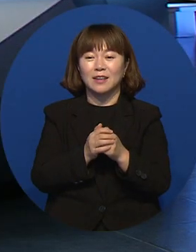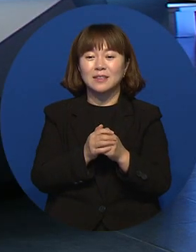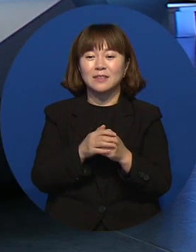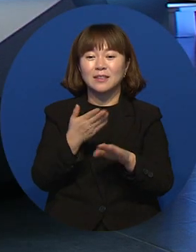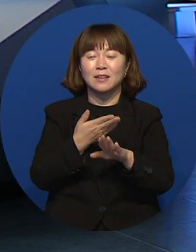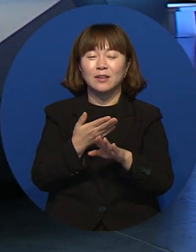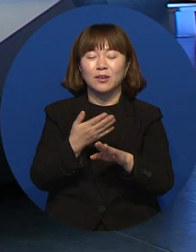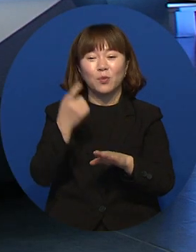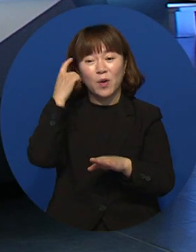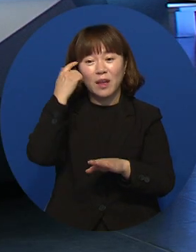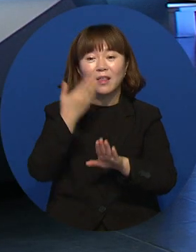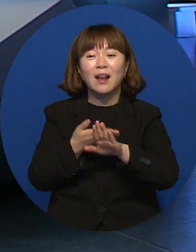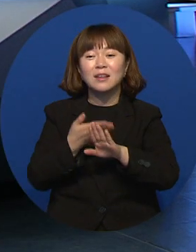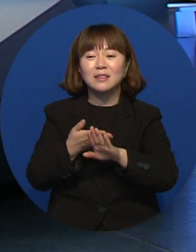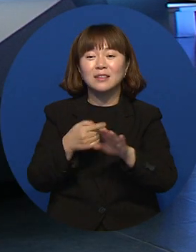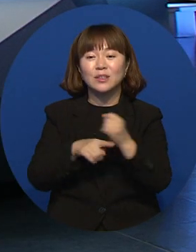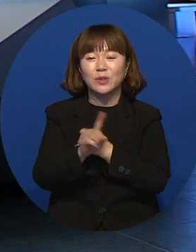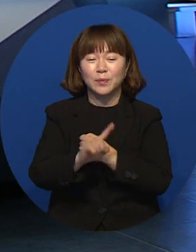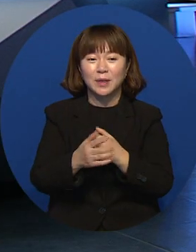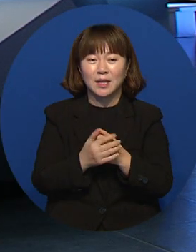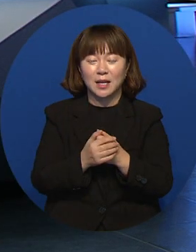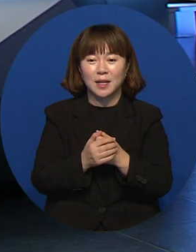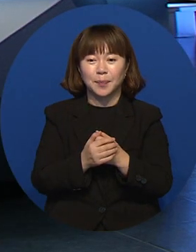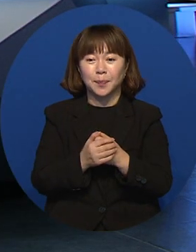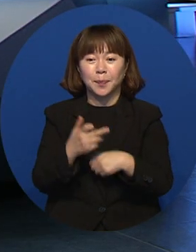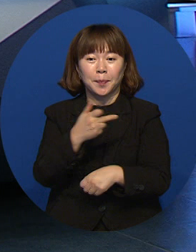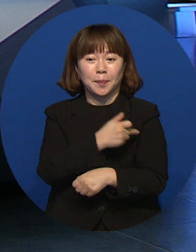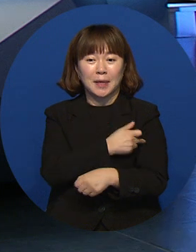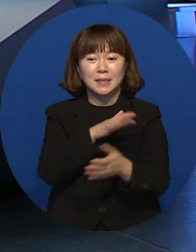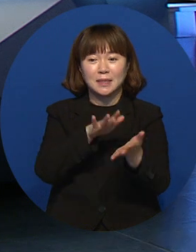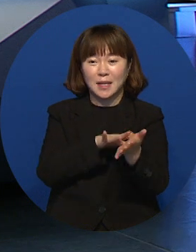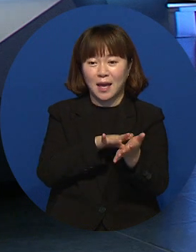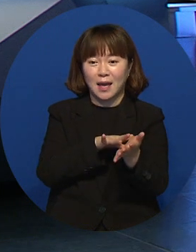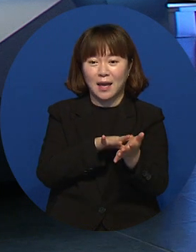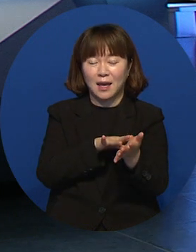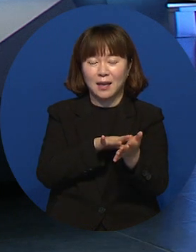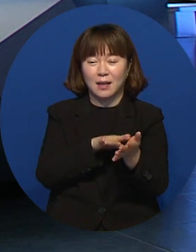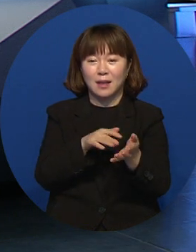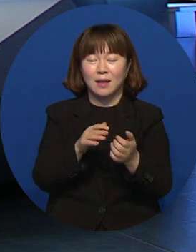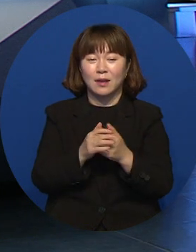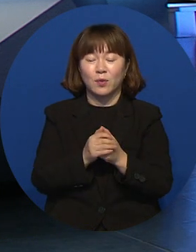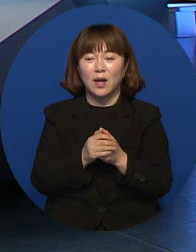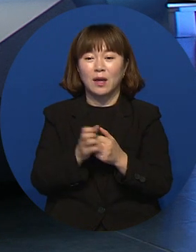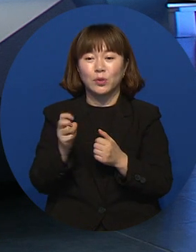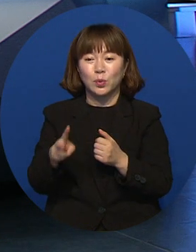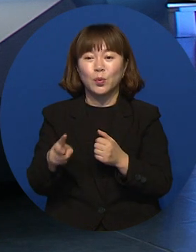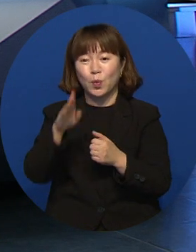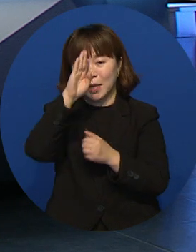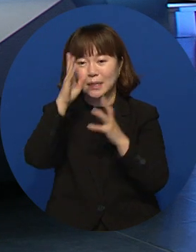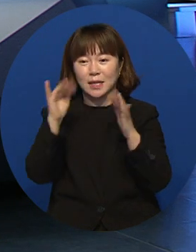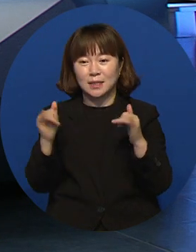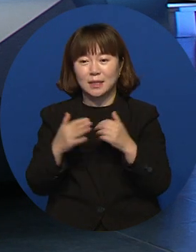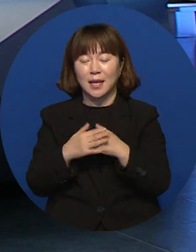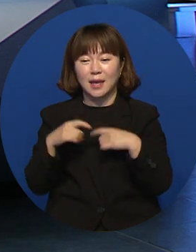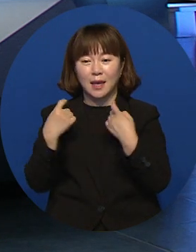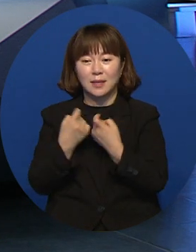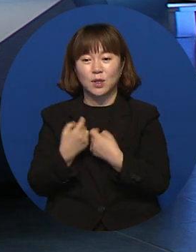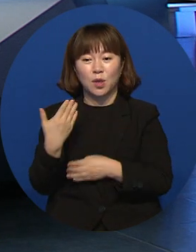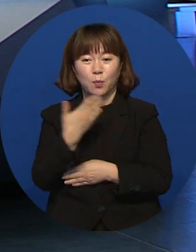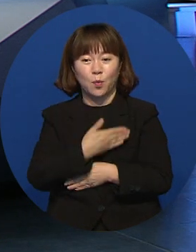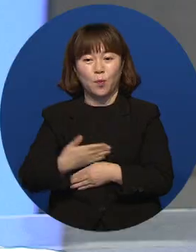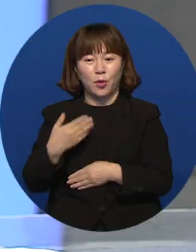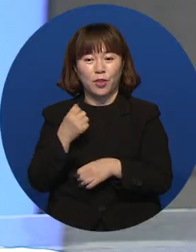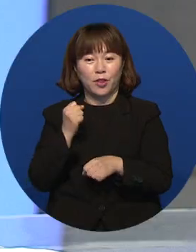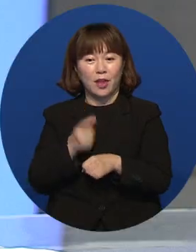백신의 그 약의 그 기전이 나 성분 이런 것 와 환자들의 어떤 그런 개인적인 그런 몸의